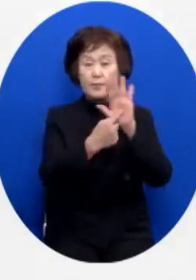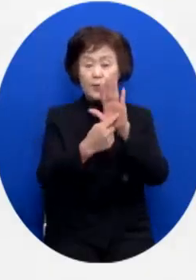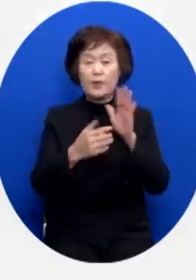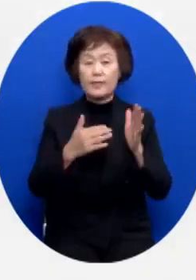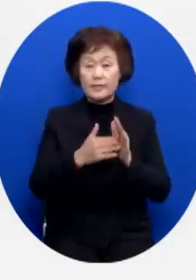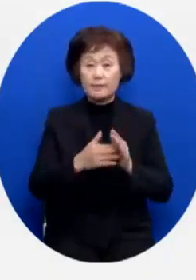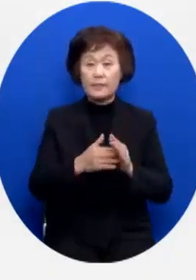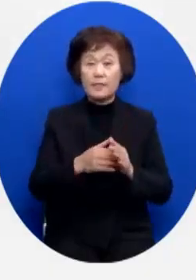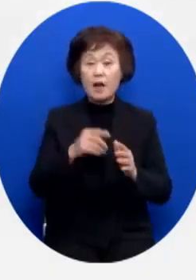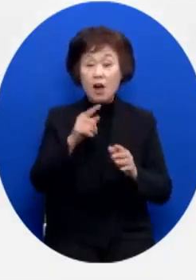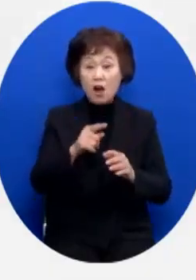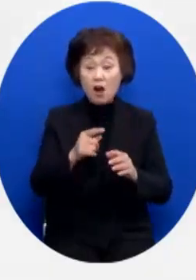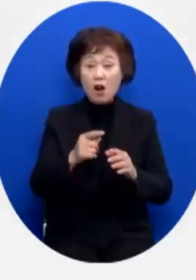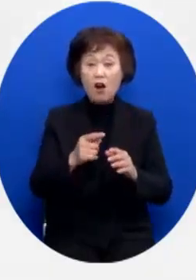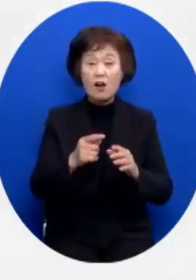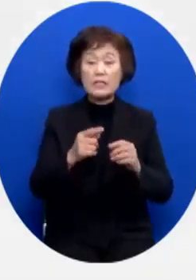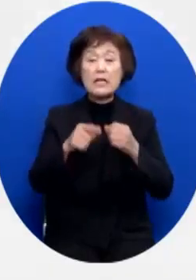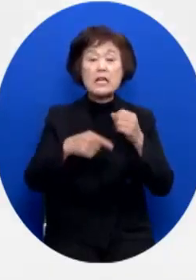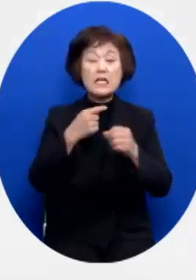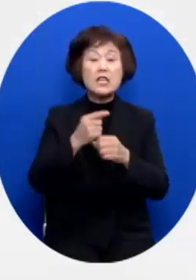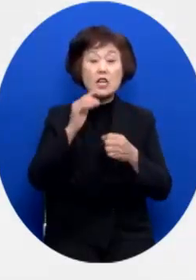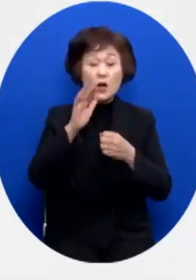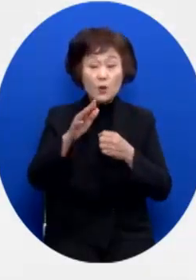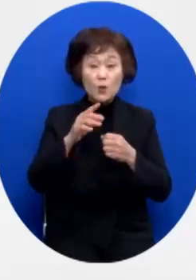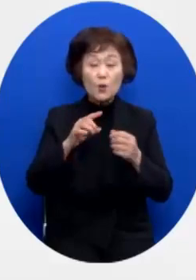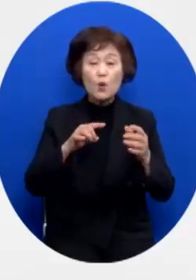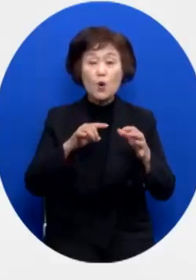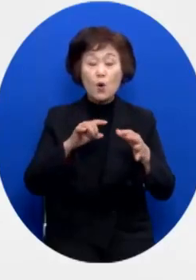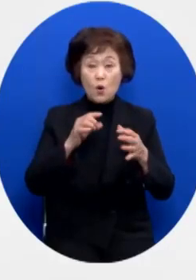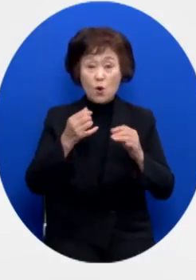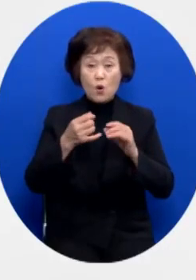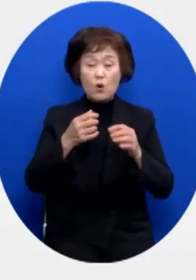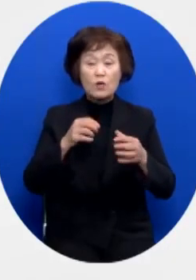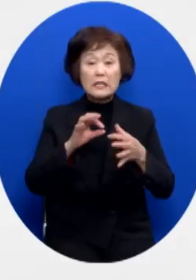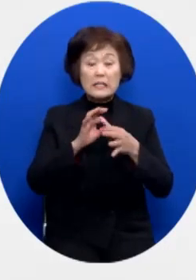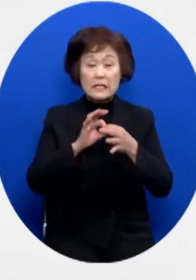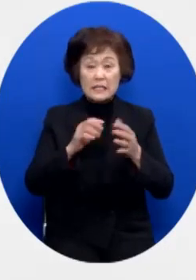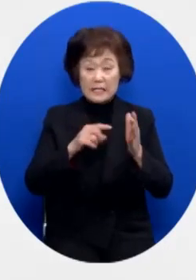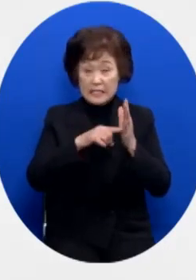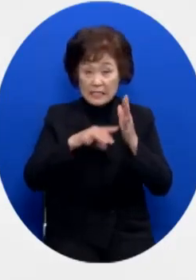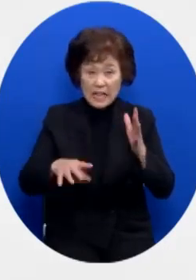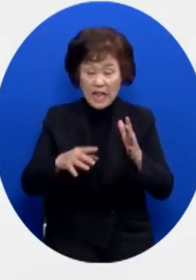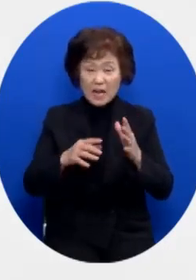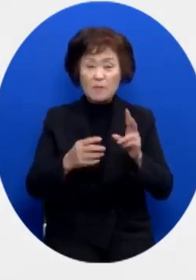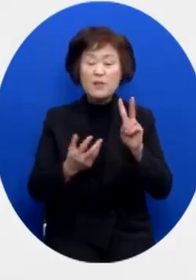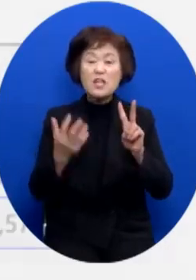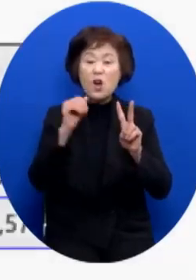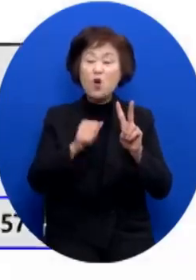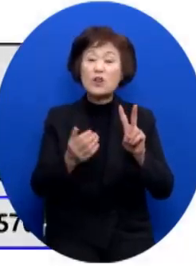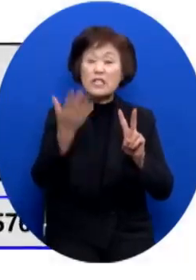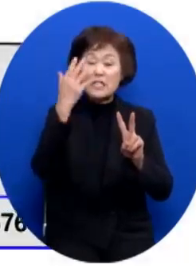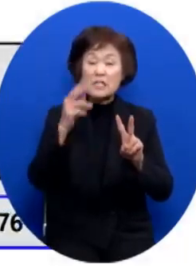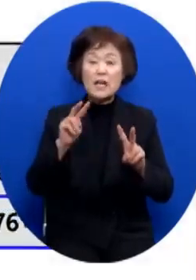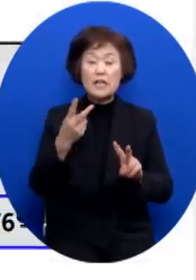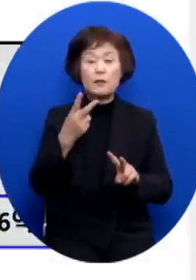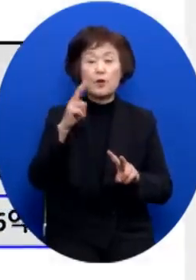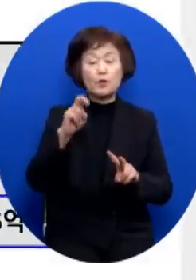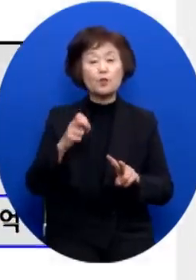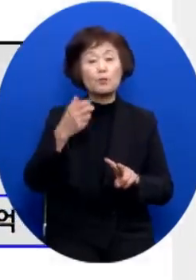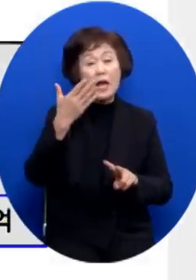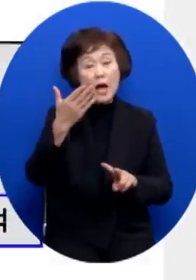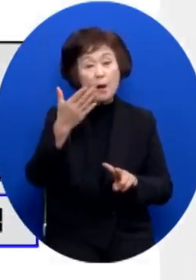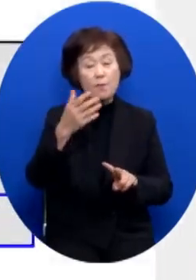관세청은 체납 발생일로부터 1년이 지난 관세와 내국세 등이 2억 원 이상인 체납자 228명의